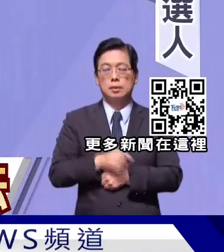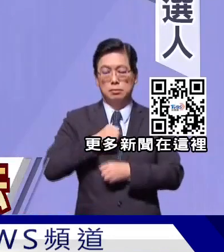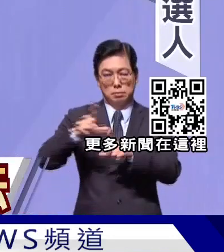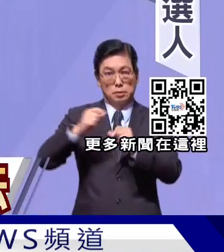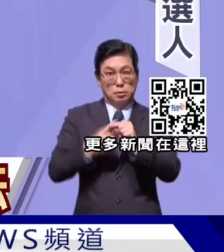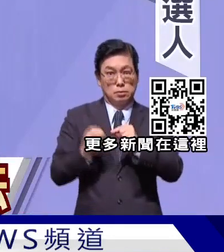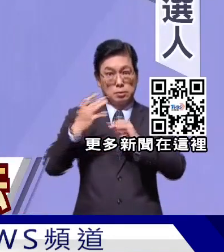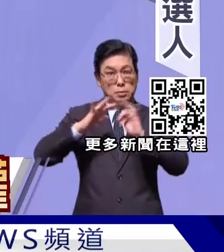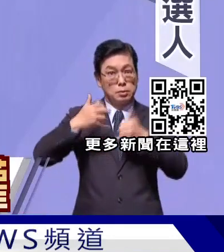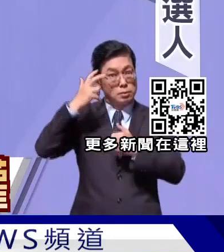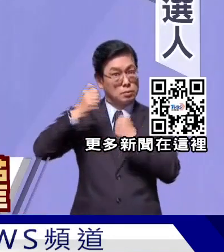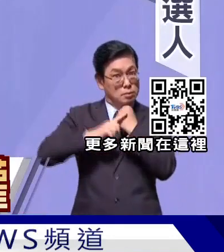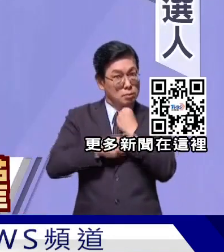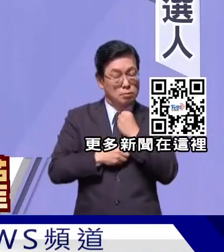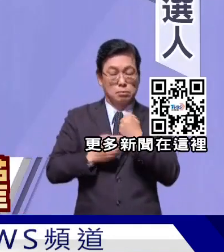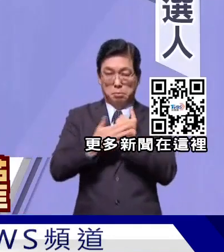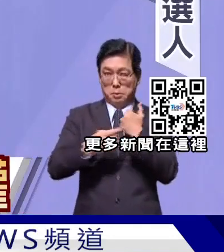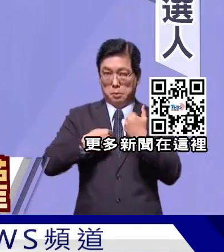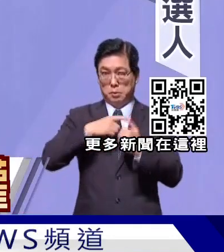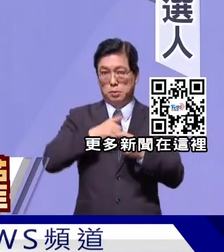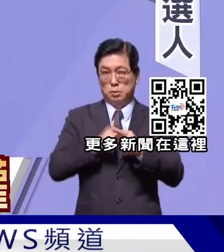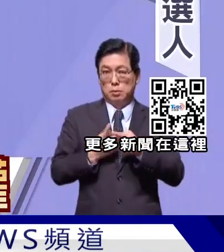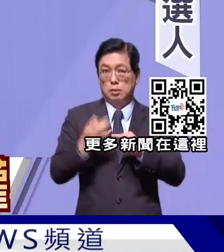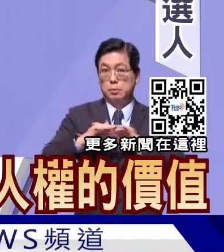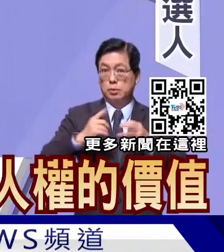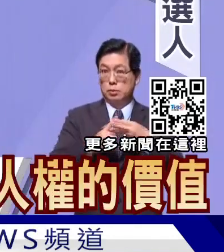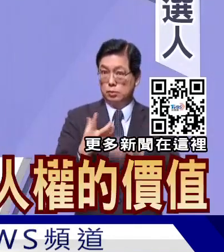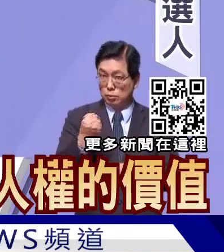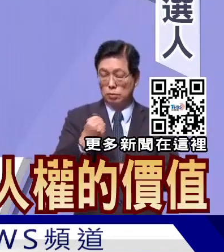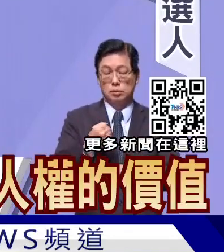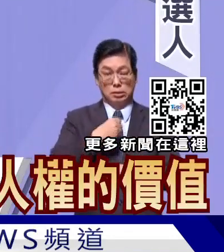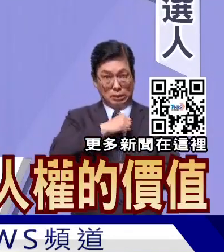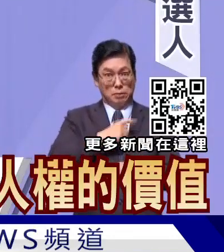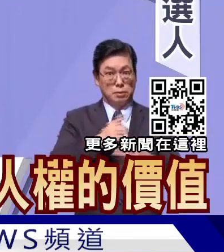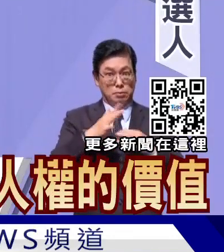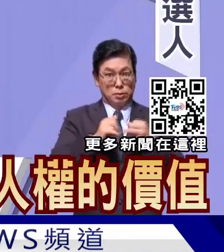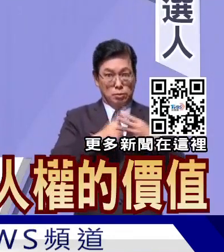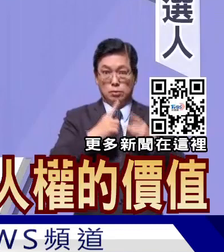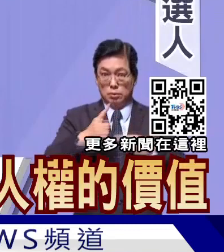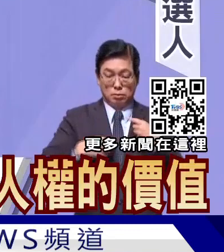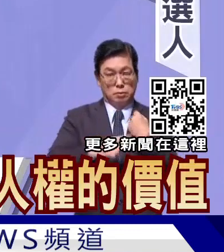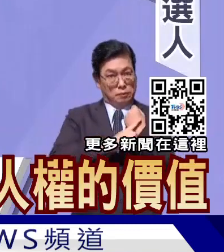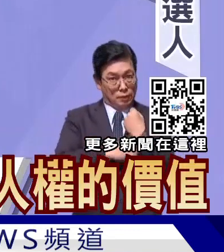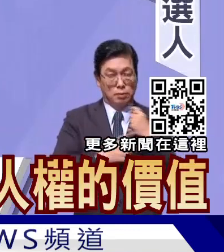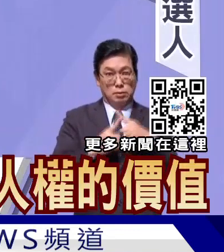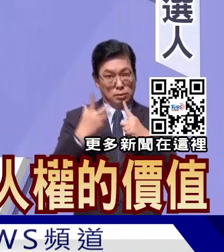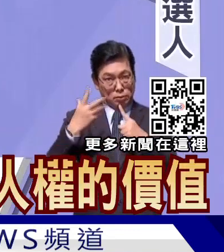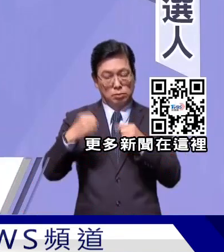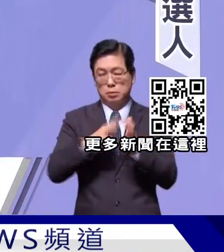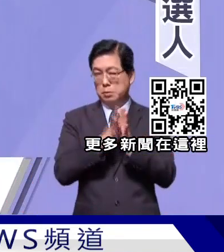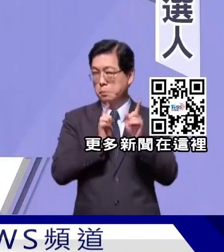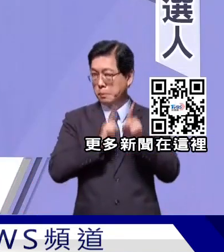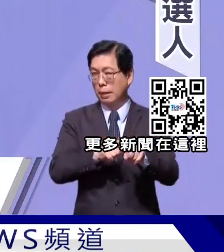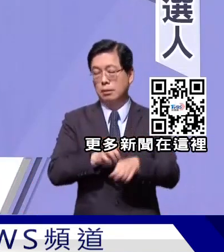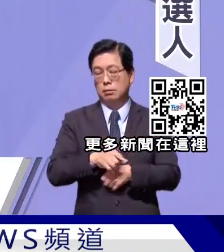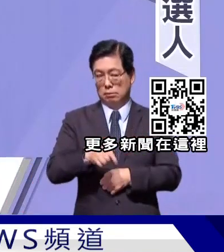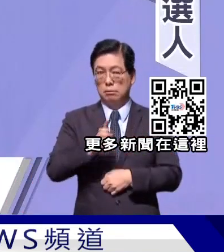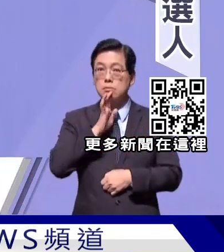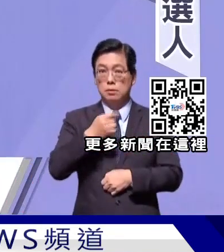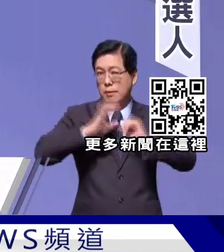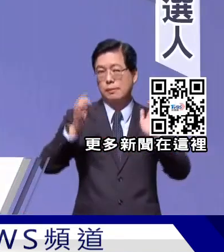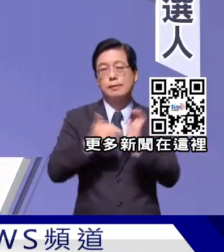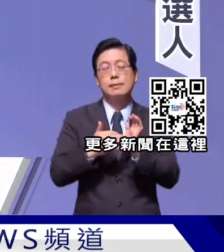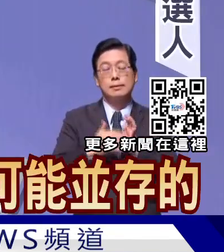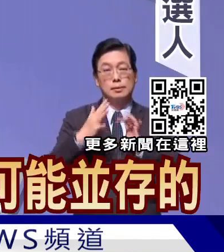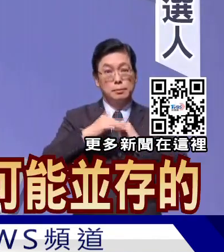中华民国宪法，坚守中华民国主权，捍卫台湾的民主自由、法治、人权的价值，这就是我的